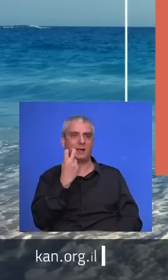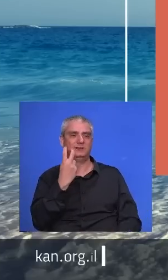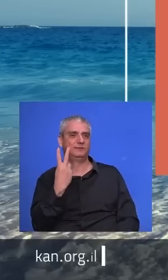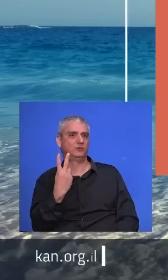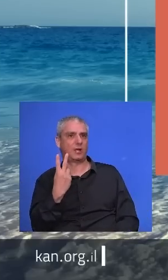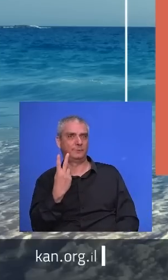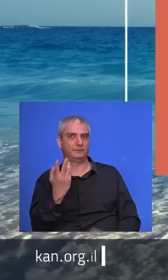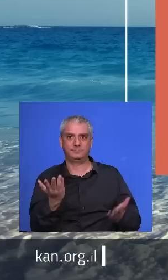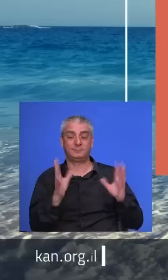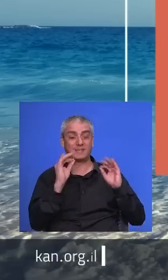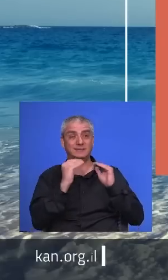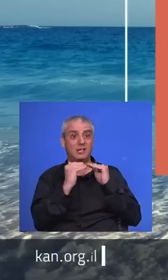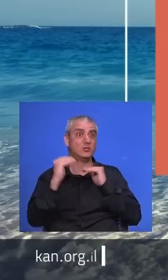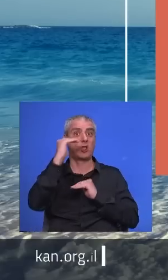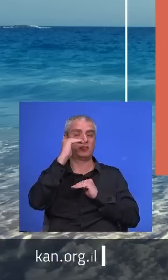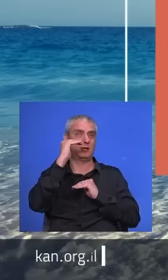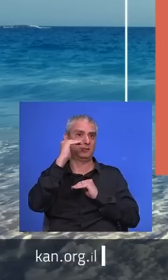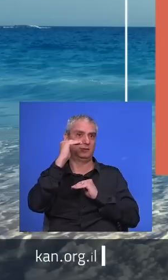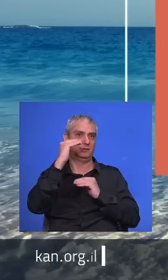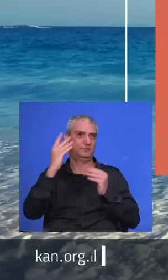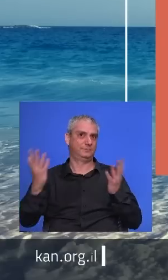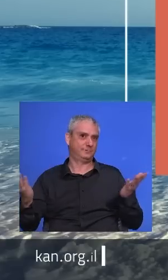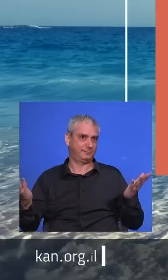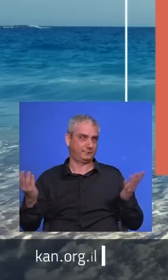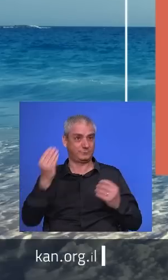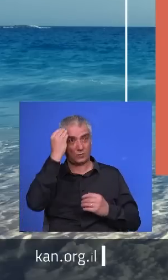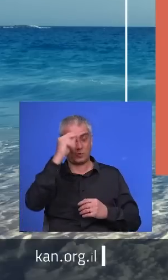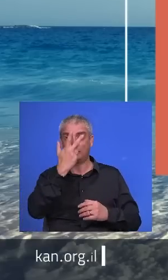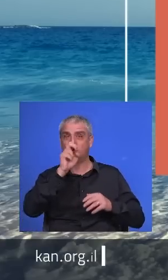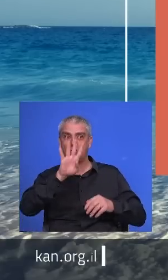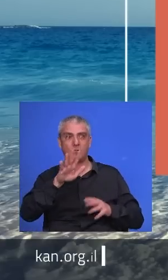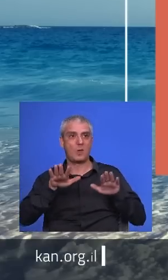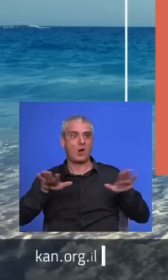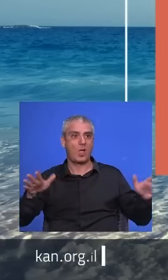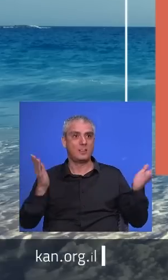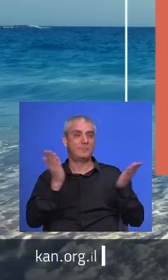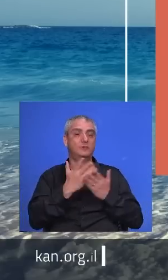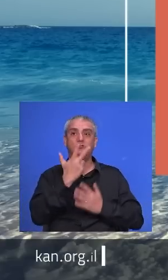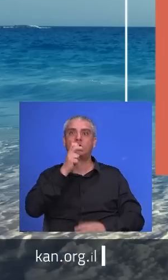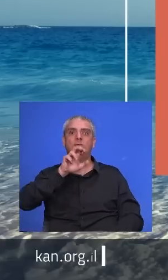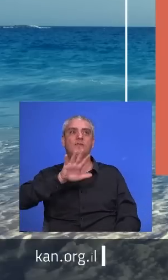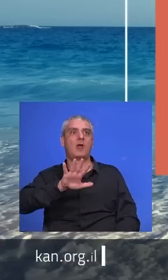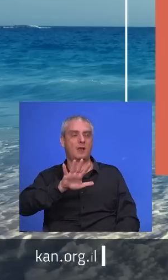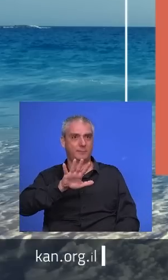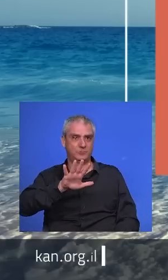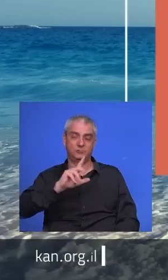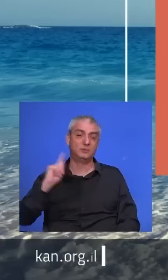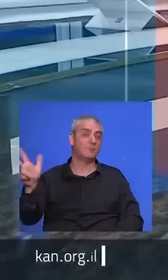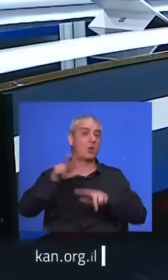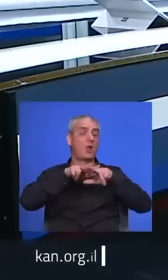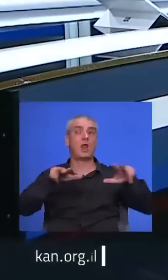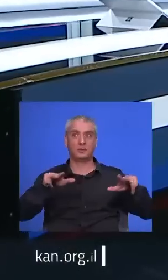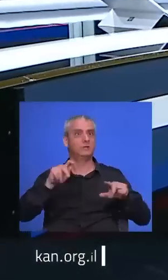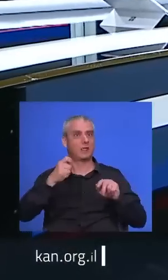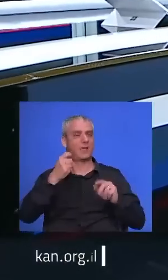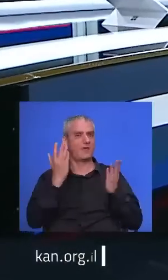מעלות. 10 מעלות מעל הממוצע, מודיעין 34, לוד באר שבע 35 מעלות. בשאר האזורים בארץ, דווקא